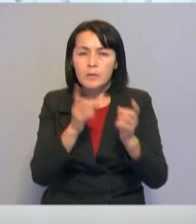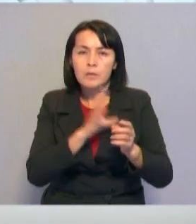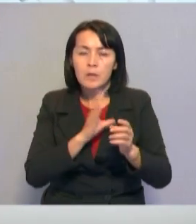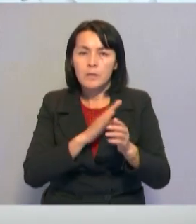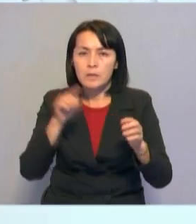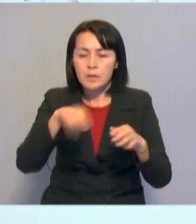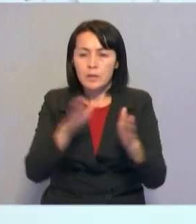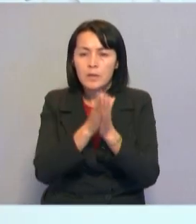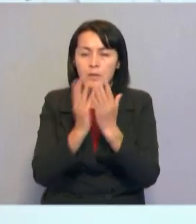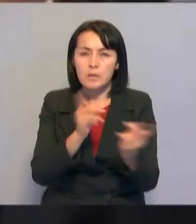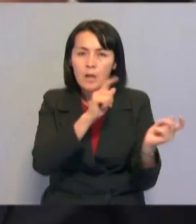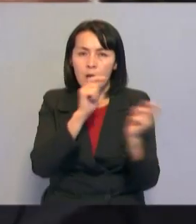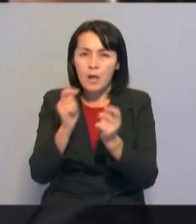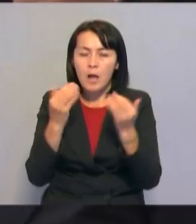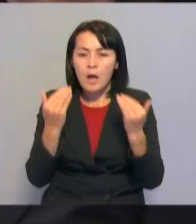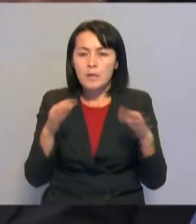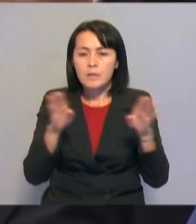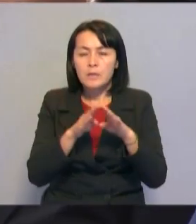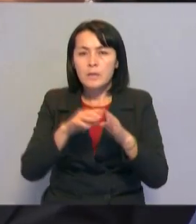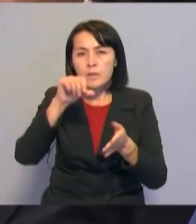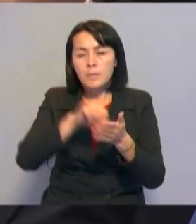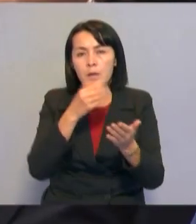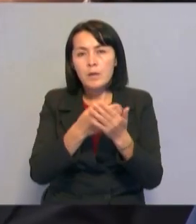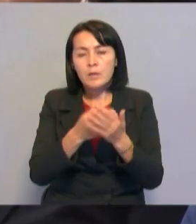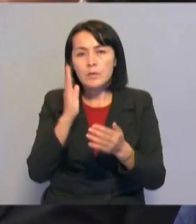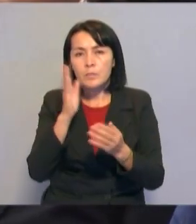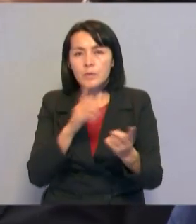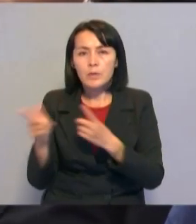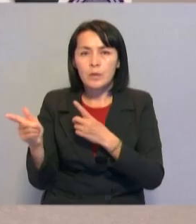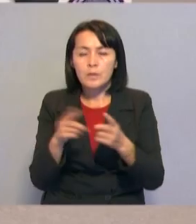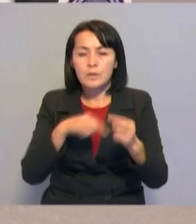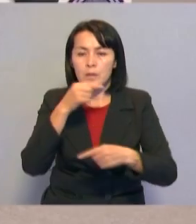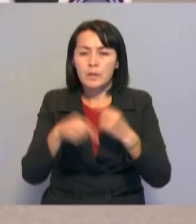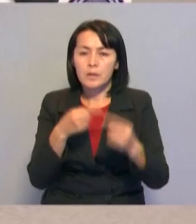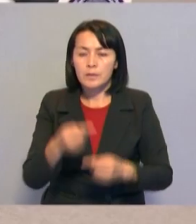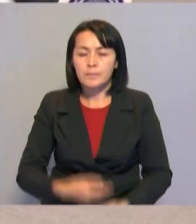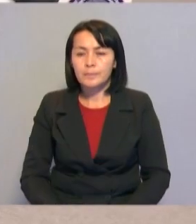вручены специальные сертификаты, а на основе поступивших предложений будет подготовлен план дальнейших действий.